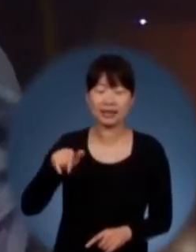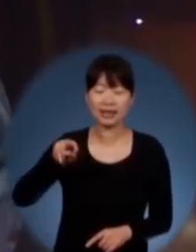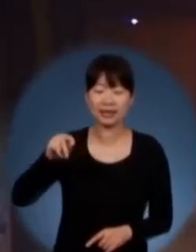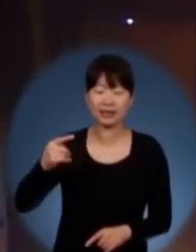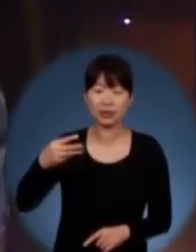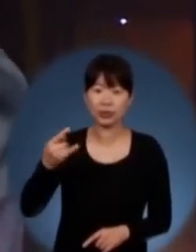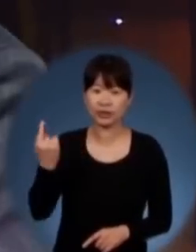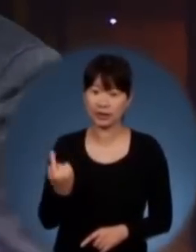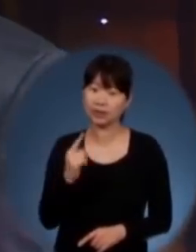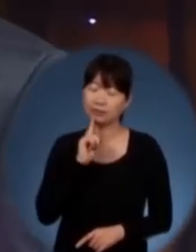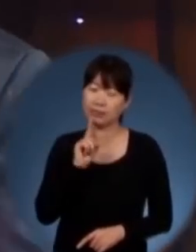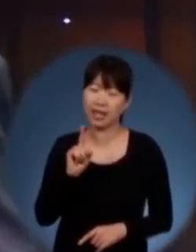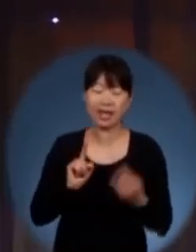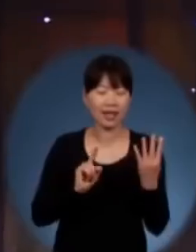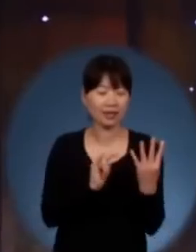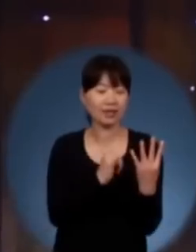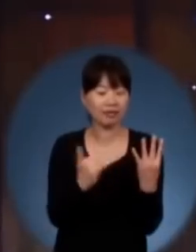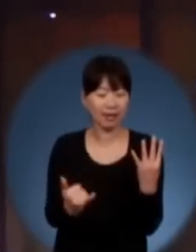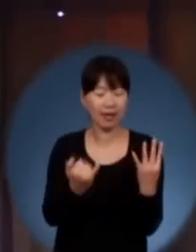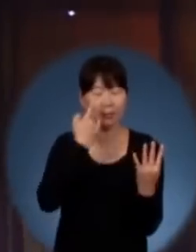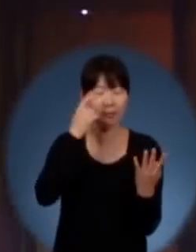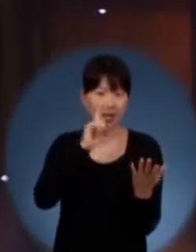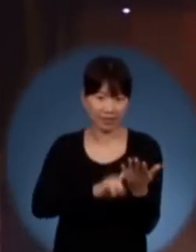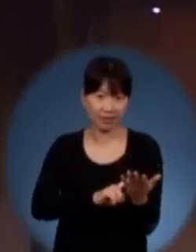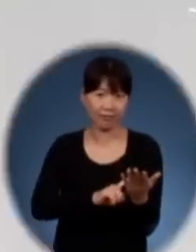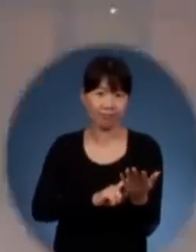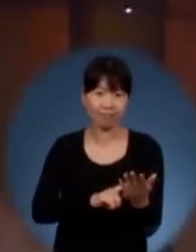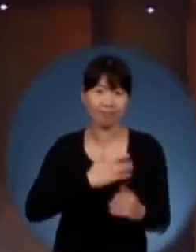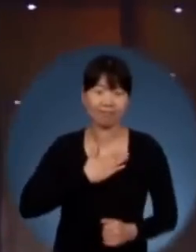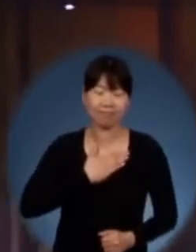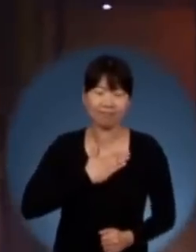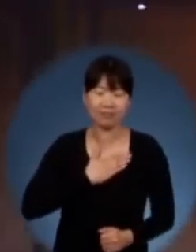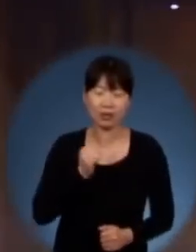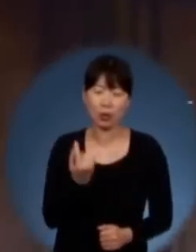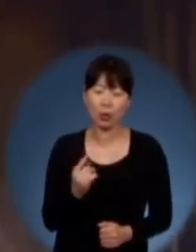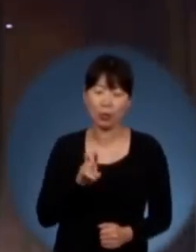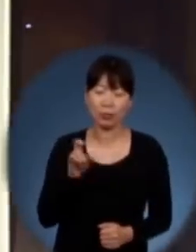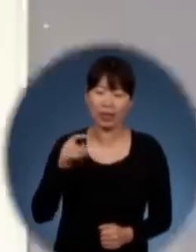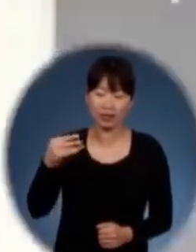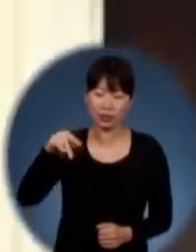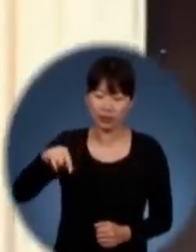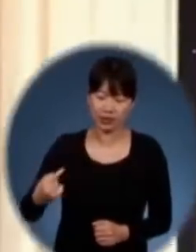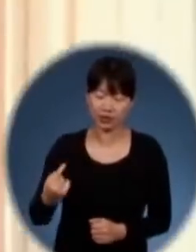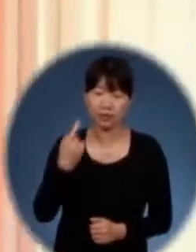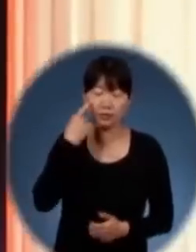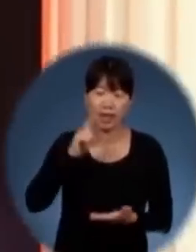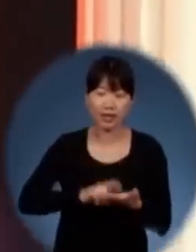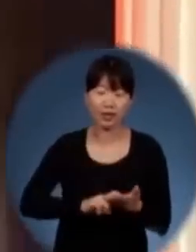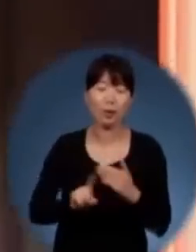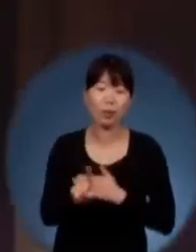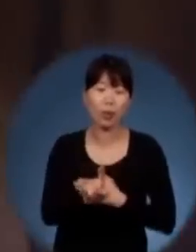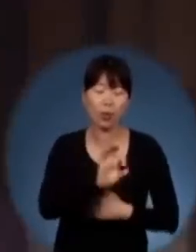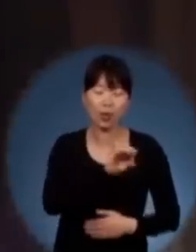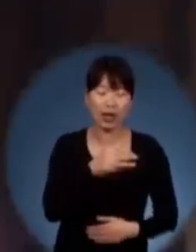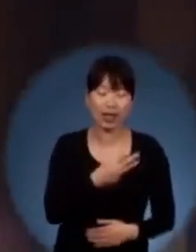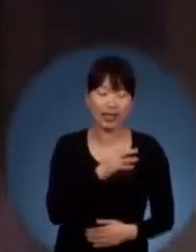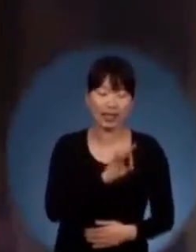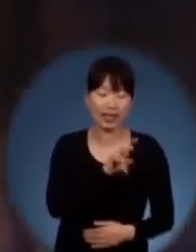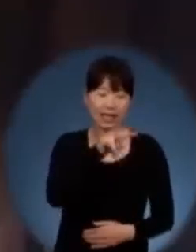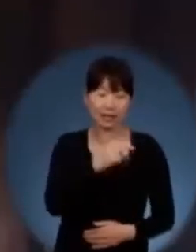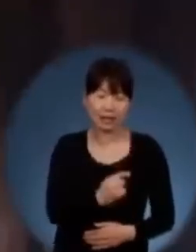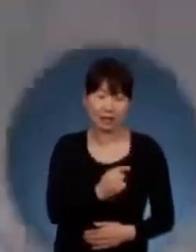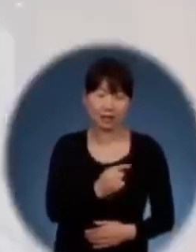알렉산드로스이 사람을 발하 된다는 것 메스가 무을 했냐 일리아스